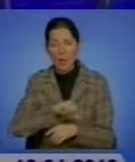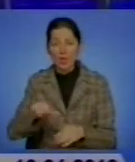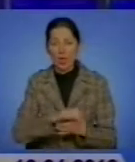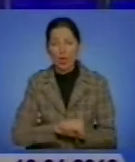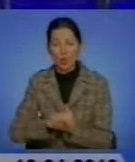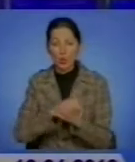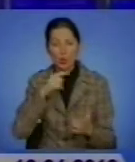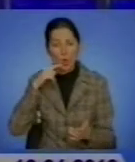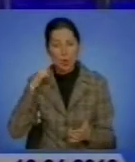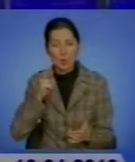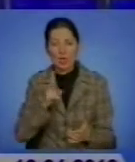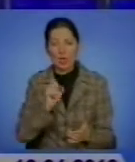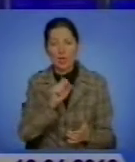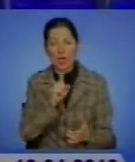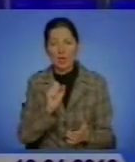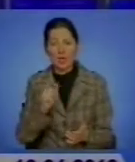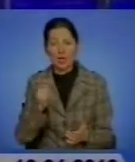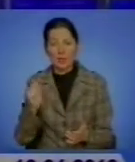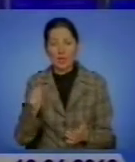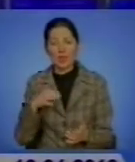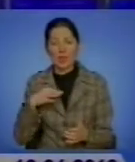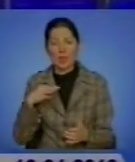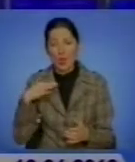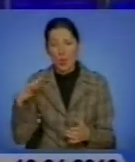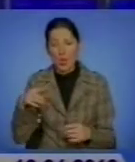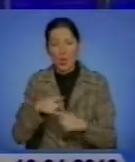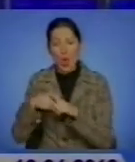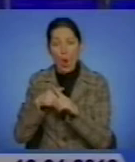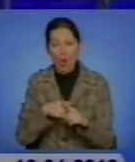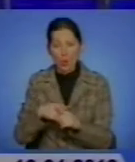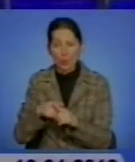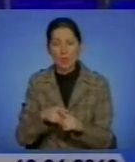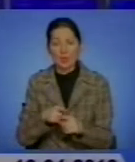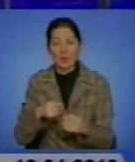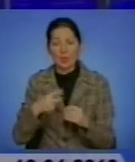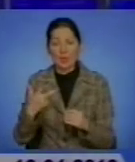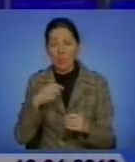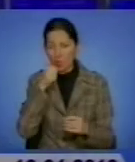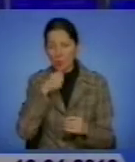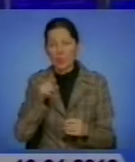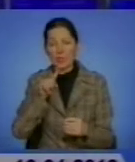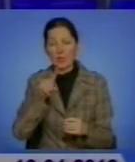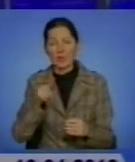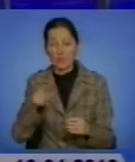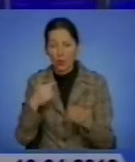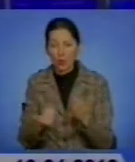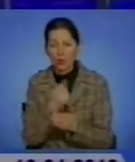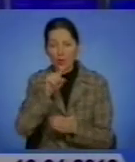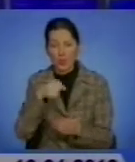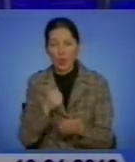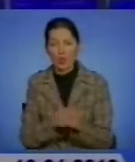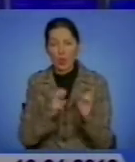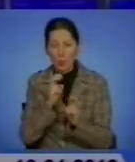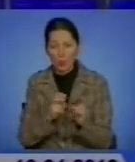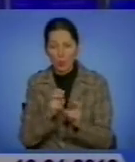і Білорусь – у 2015-му запроваджують нові вимоги до продукції – так звані технічні регламенти. Нові